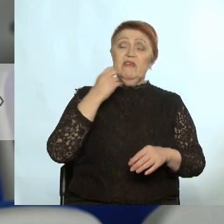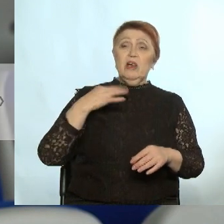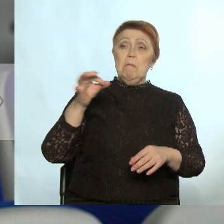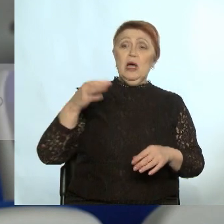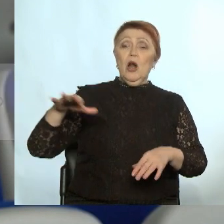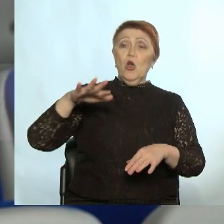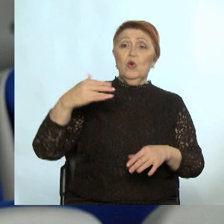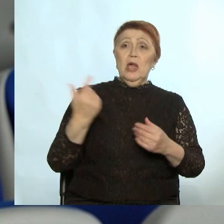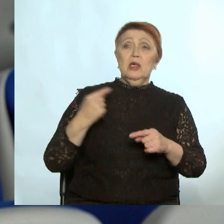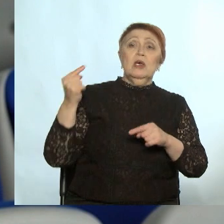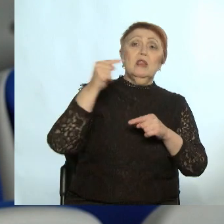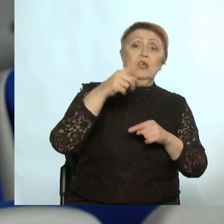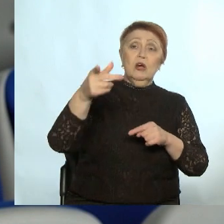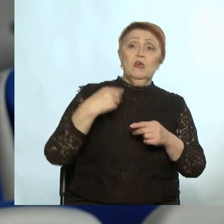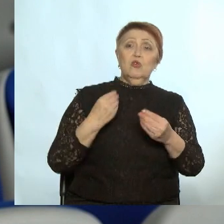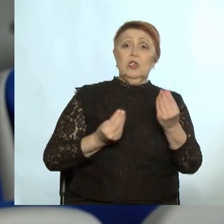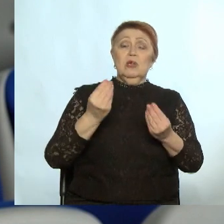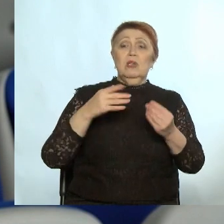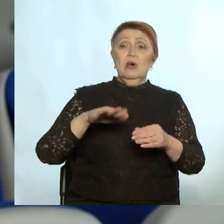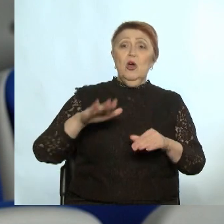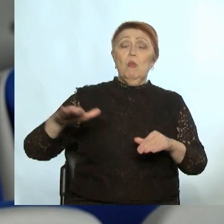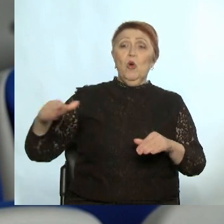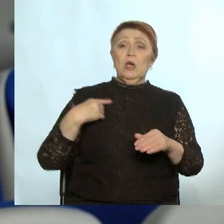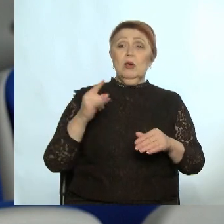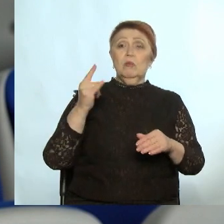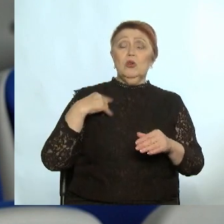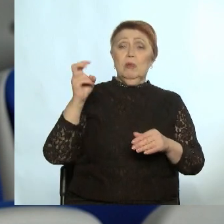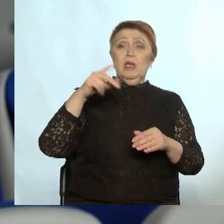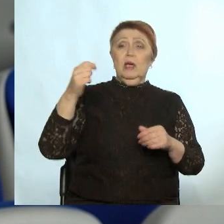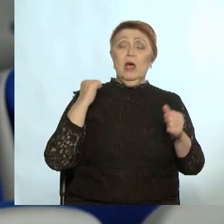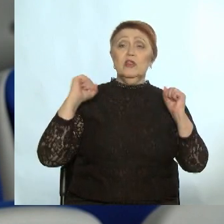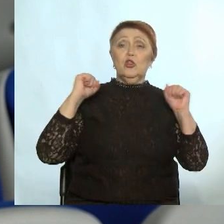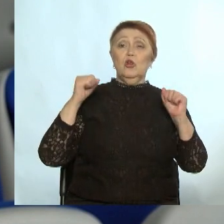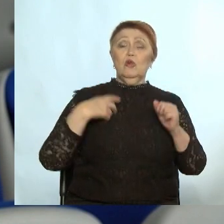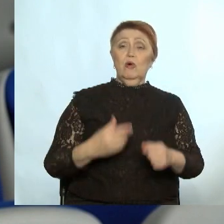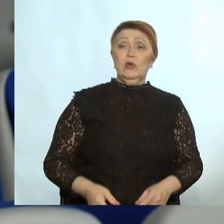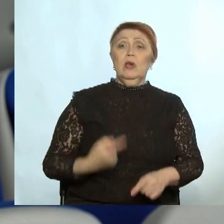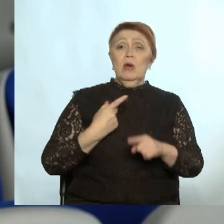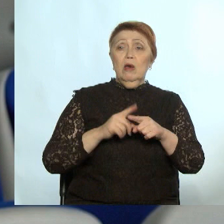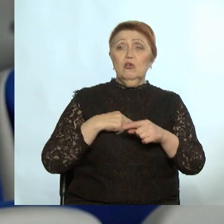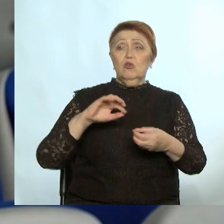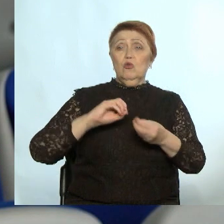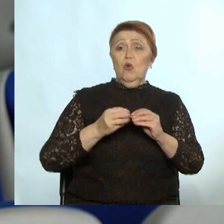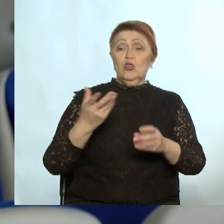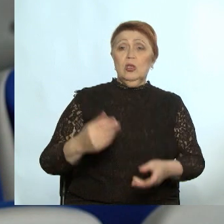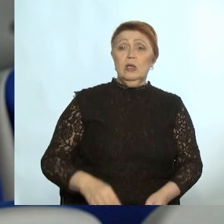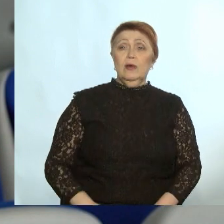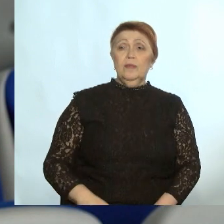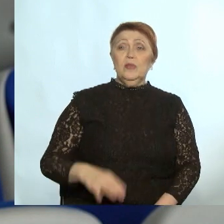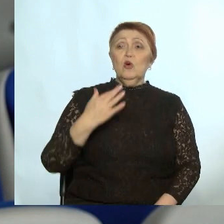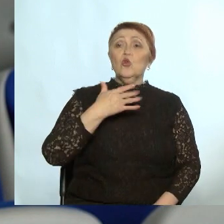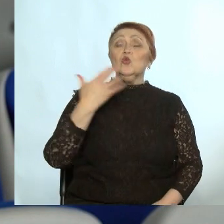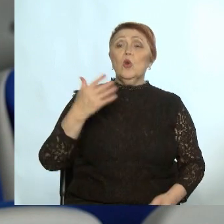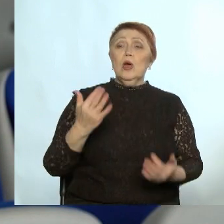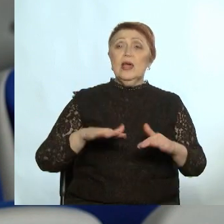нереально. Привезти ребенка на тренировку и обратно, или с поселка Горького, или с Южного. А там, представьте, какие районы, и там сколько детей. У